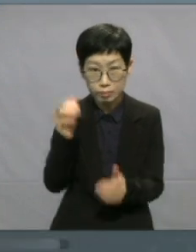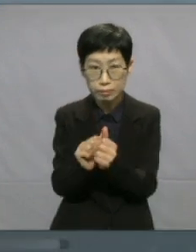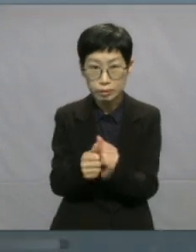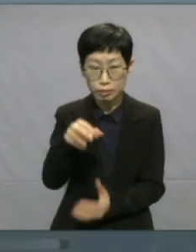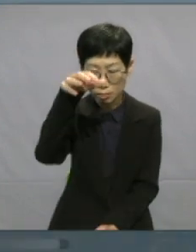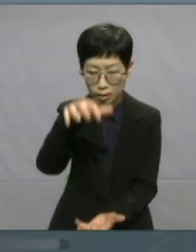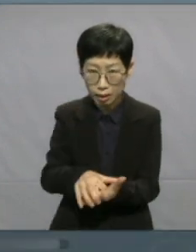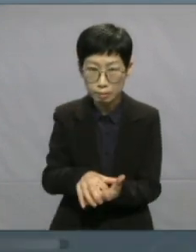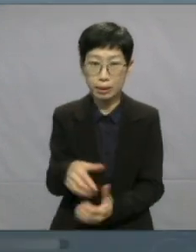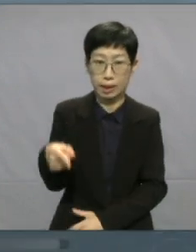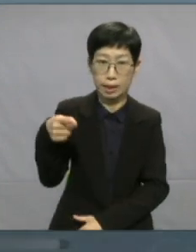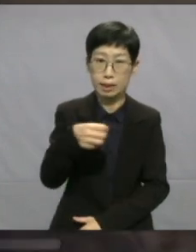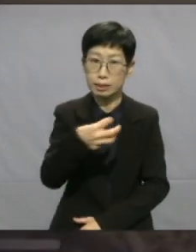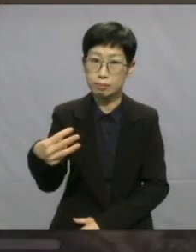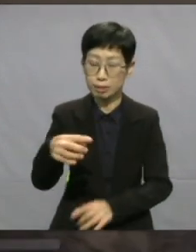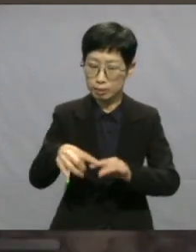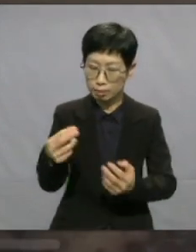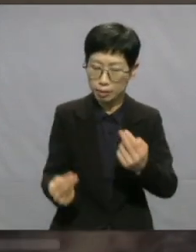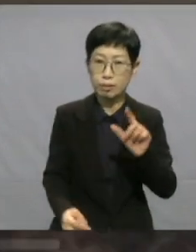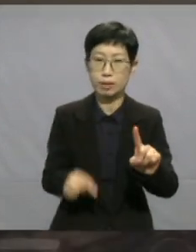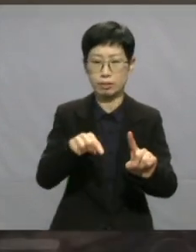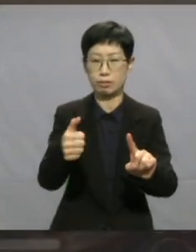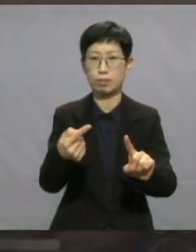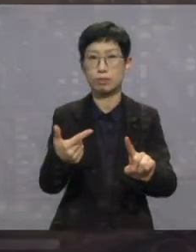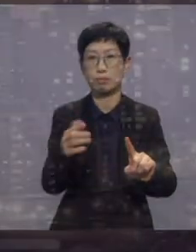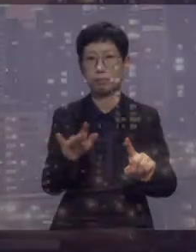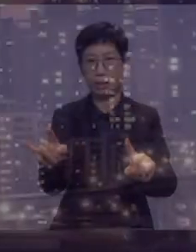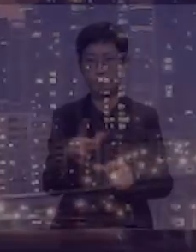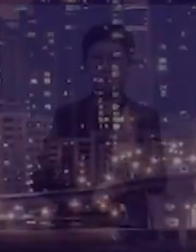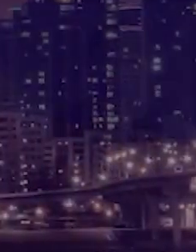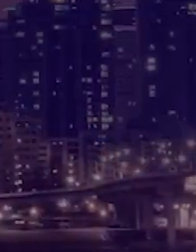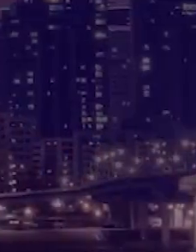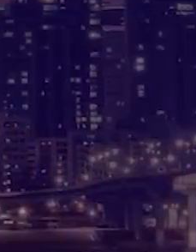1위 기업인 삼성전자에 1.56배 달하는 금액입니다